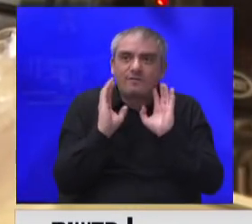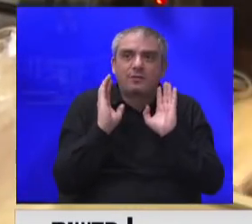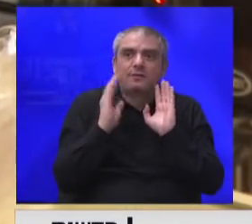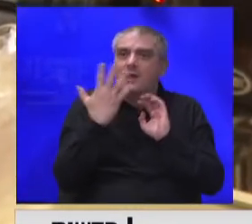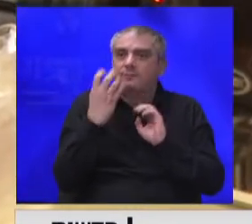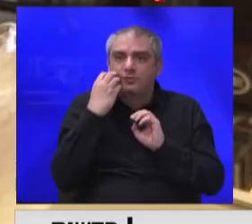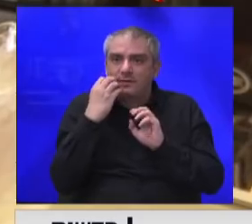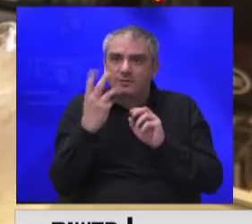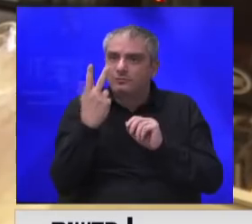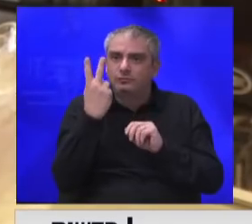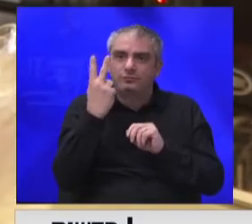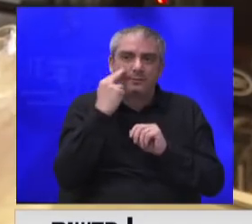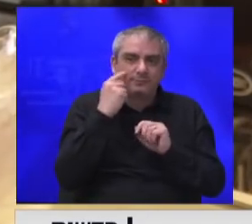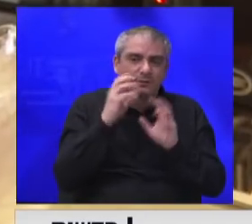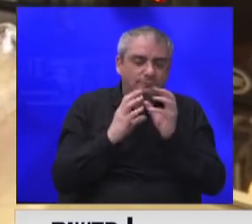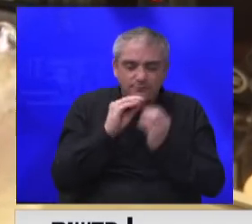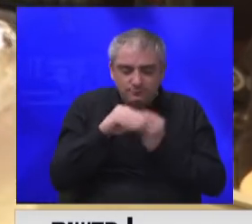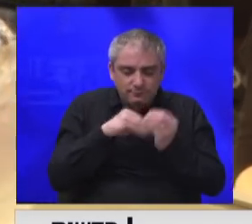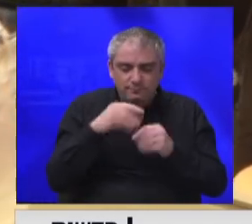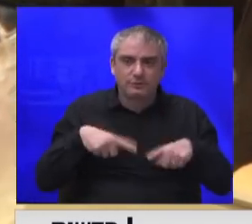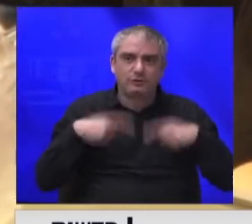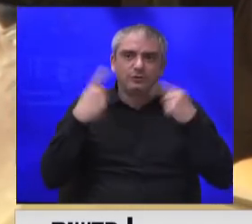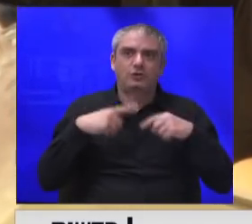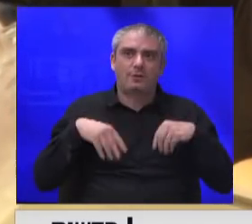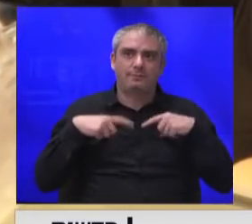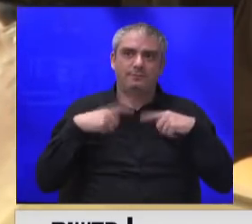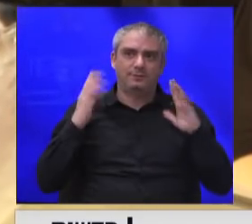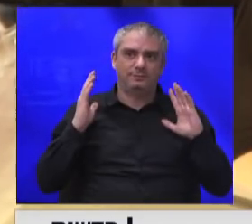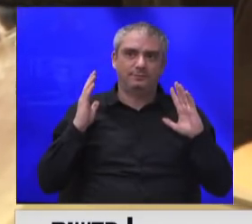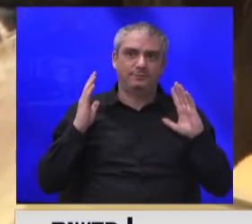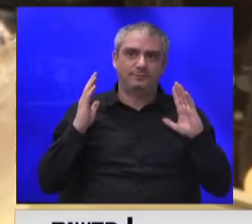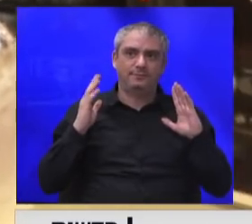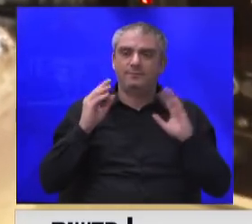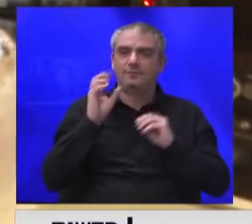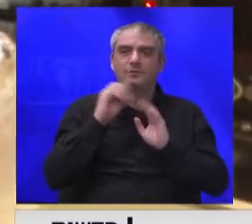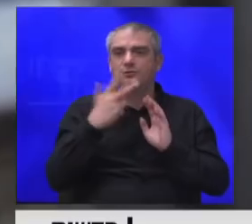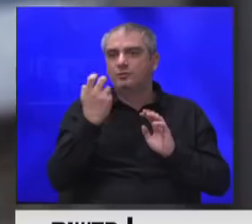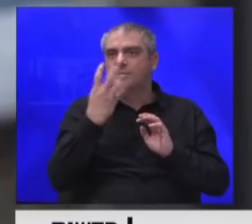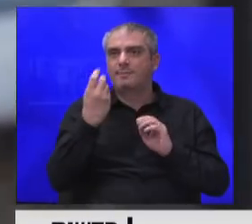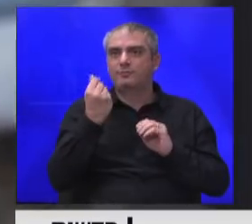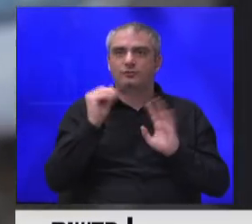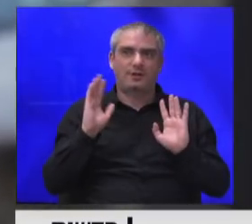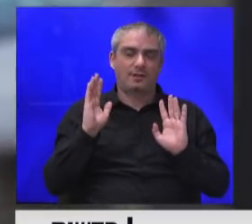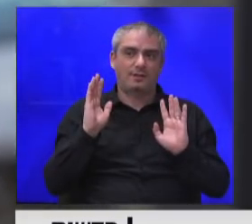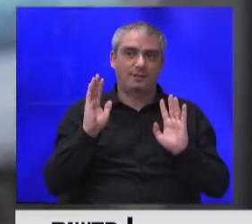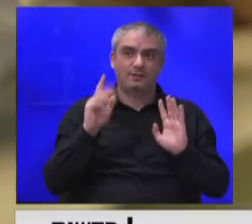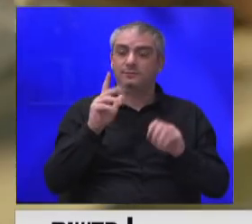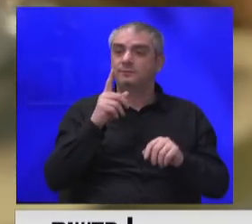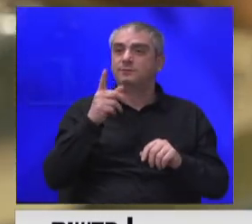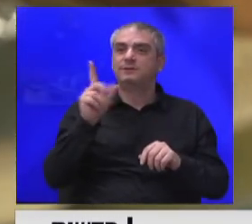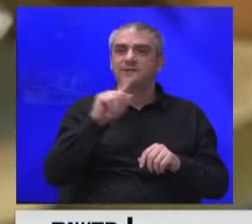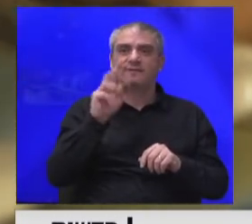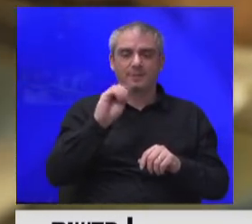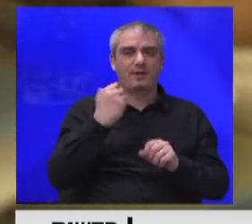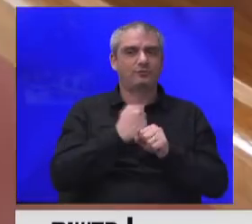5 עגבניות, 2 בצלים, כאילו, וככה שורדים את היום, אתה יודע, על קופה של 300-400 שקלים. זיו ומיטל